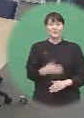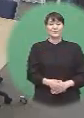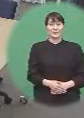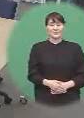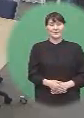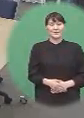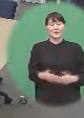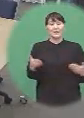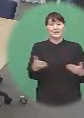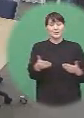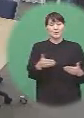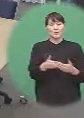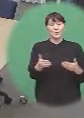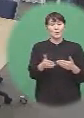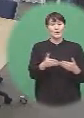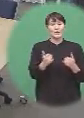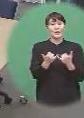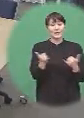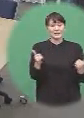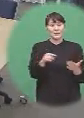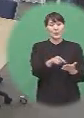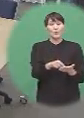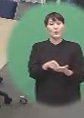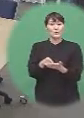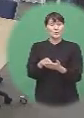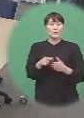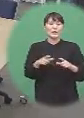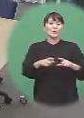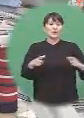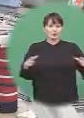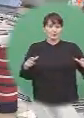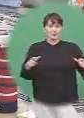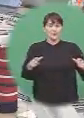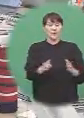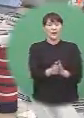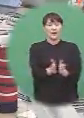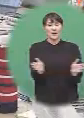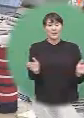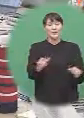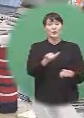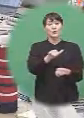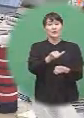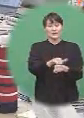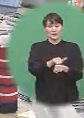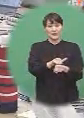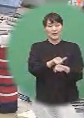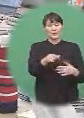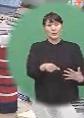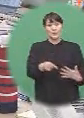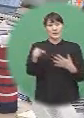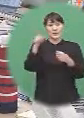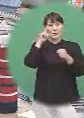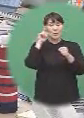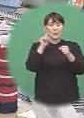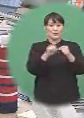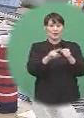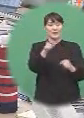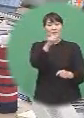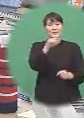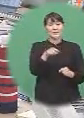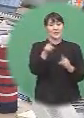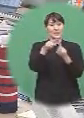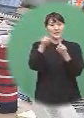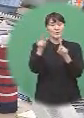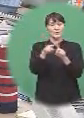社会人経験者の受験者が増えていることや幅広い人材の確保を目的に spi試験を導入